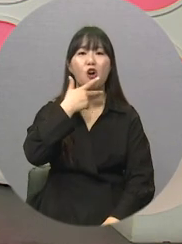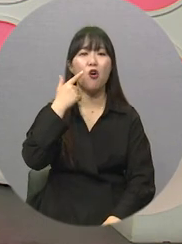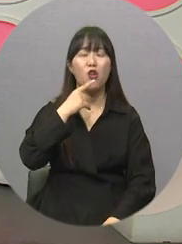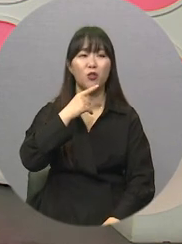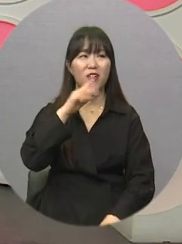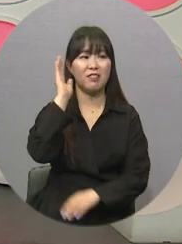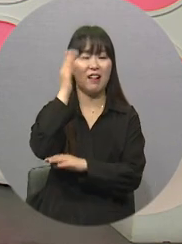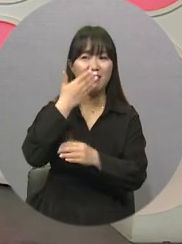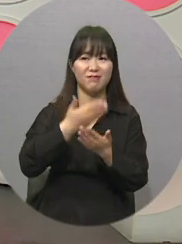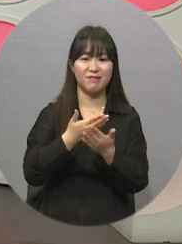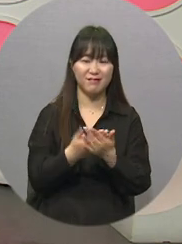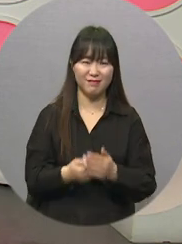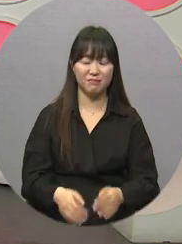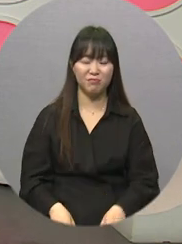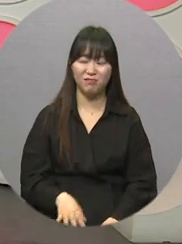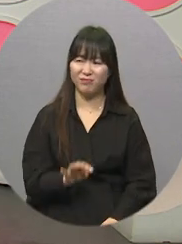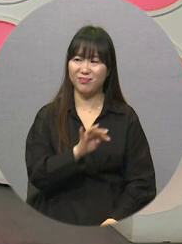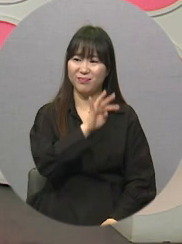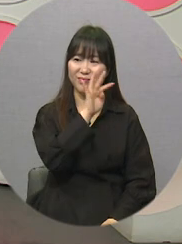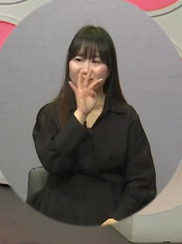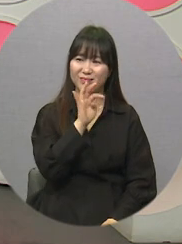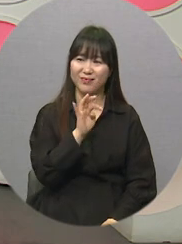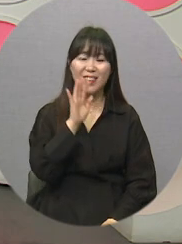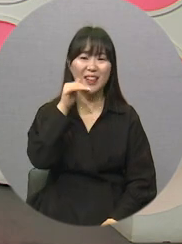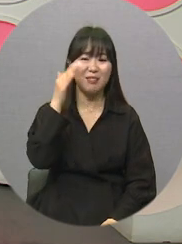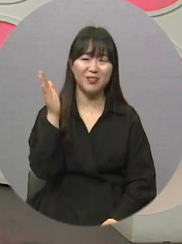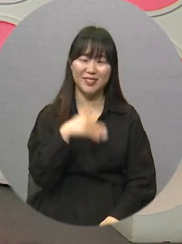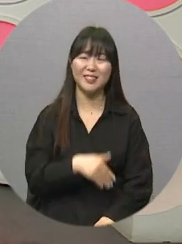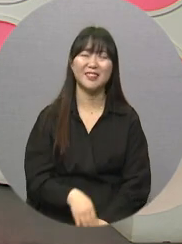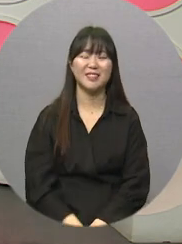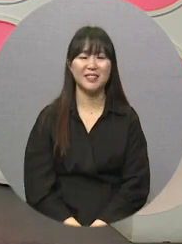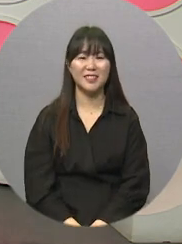해주지 그러시더만요. 카운트다운을. 네. 다음부터 영어로 좀 해주세요. 네.